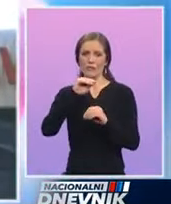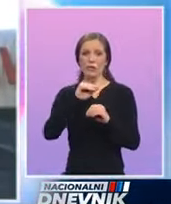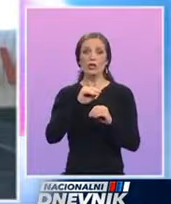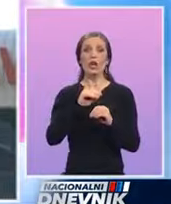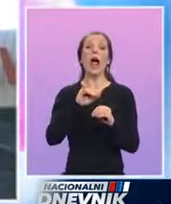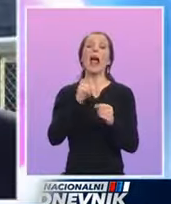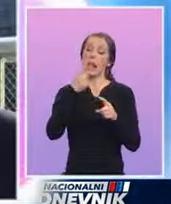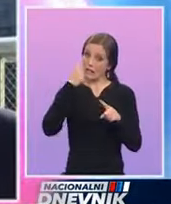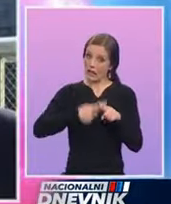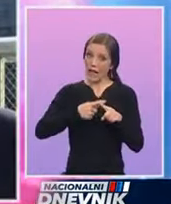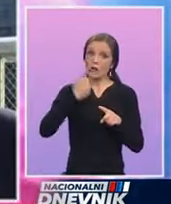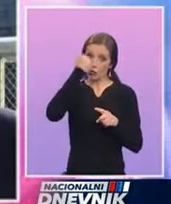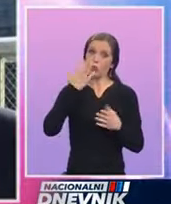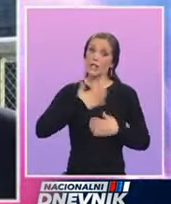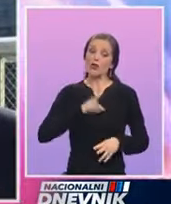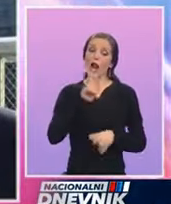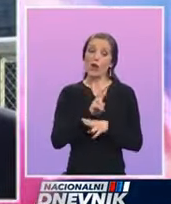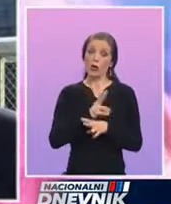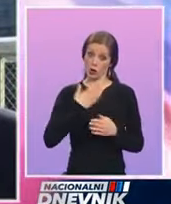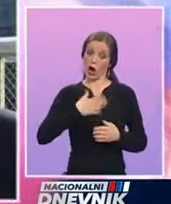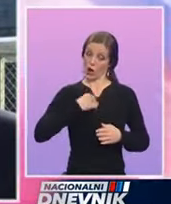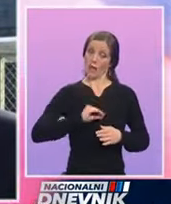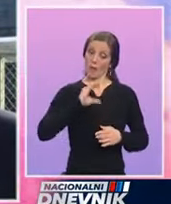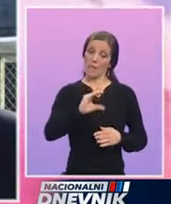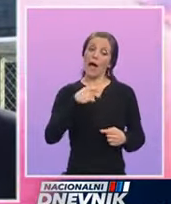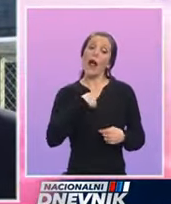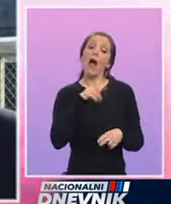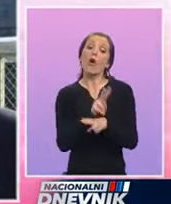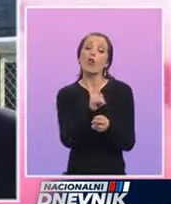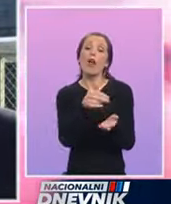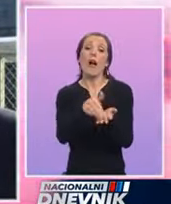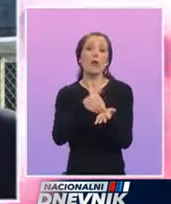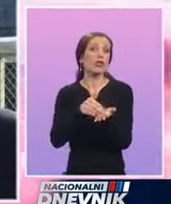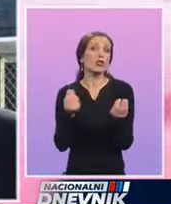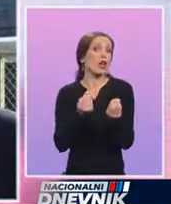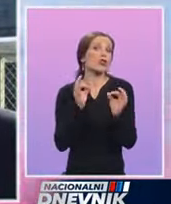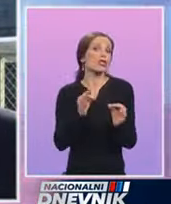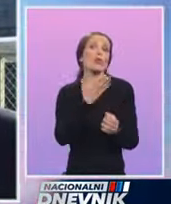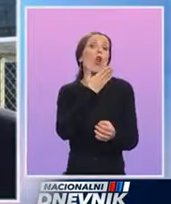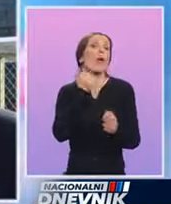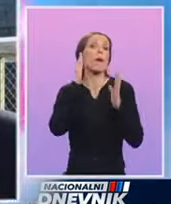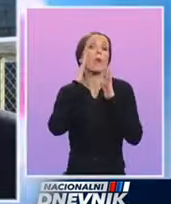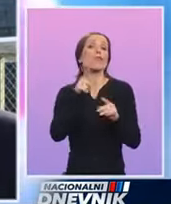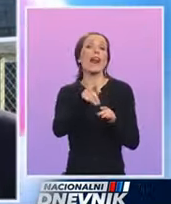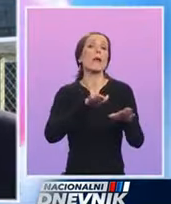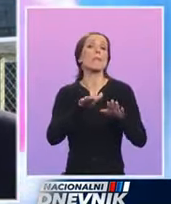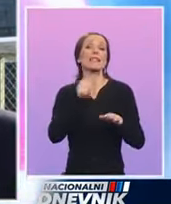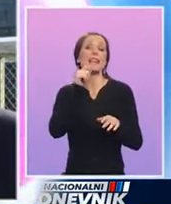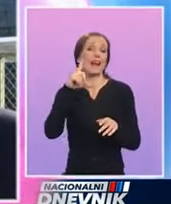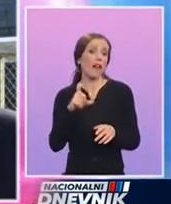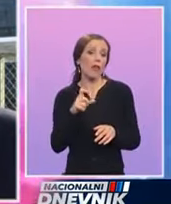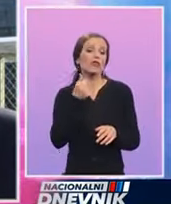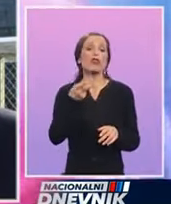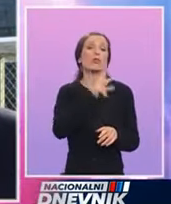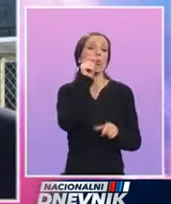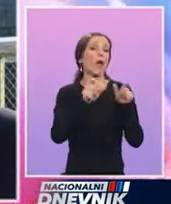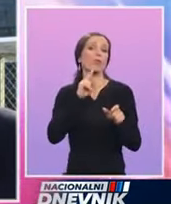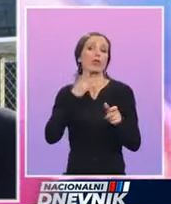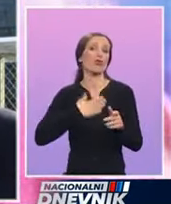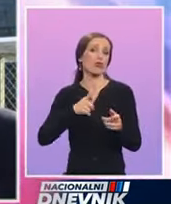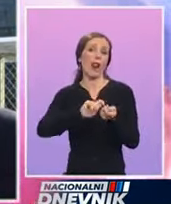jeste da turska strana želi da kontroliše novac koji nama daju. Iz kog razloga? Zato što nemaju poverenje očigledno u ministra Ilića i u one ljude koji su hteli da ovaj aerodrom